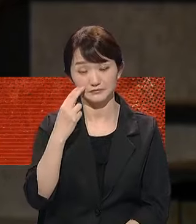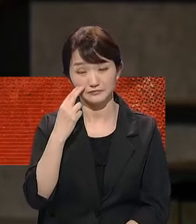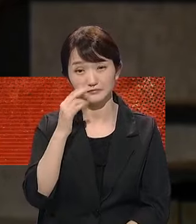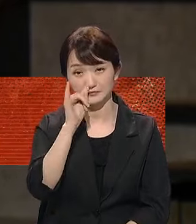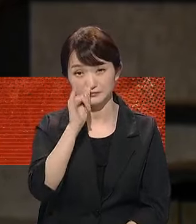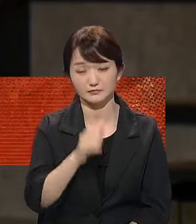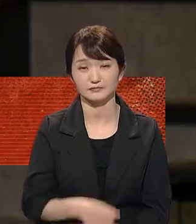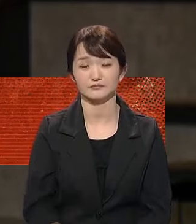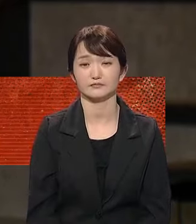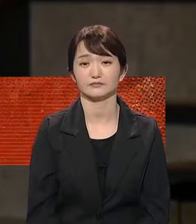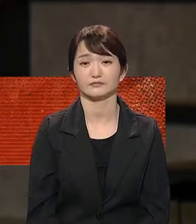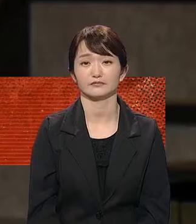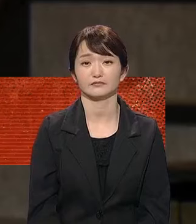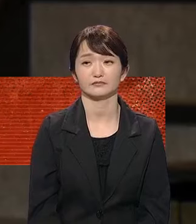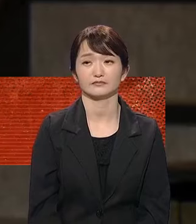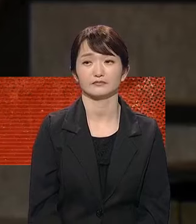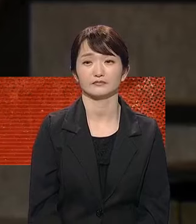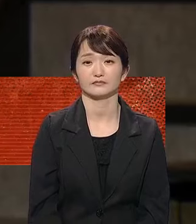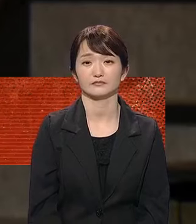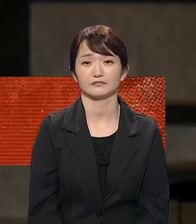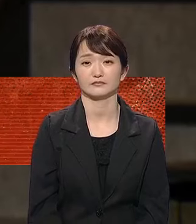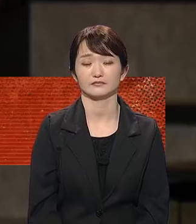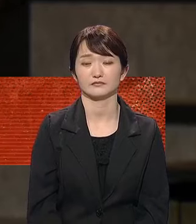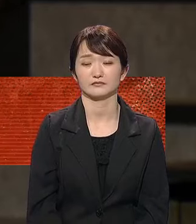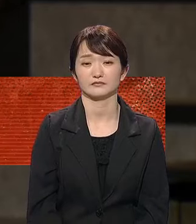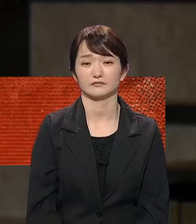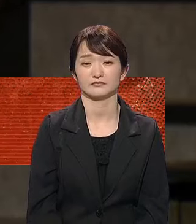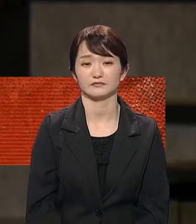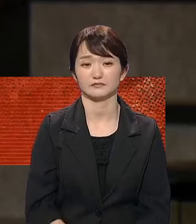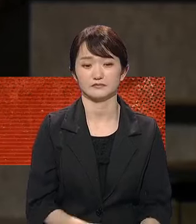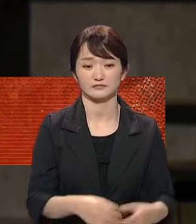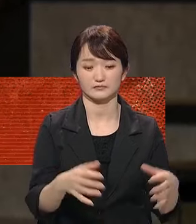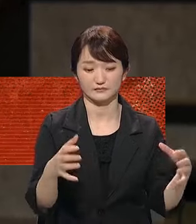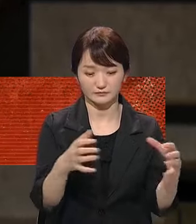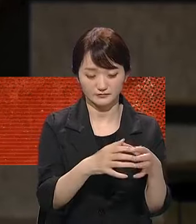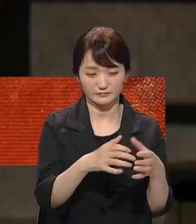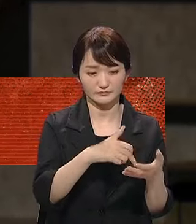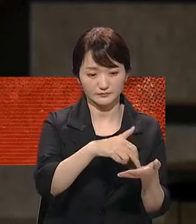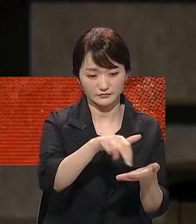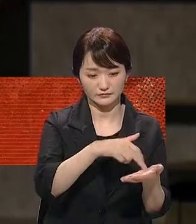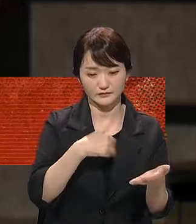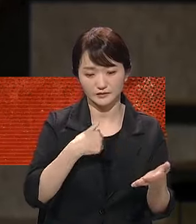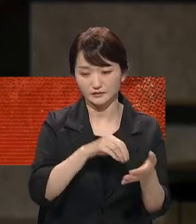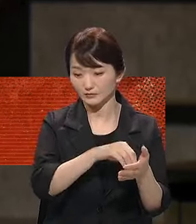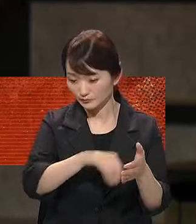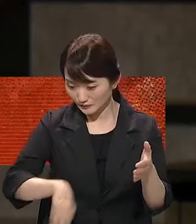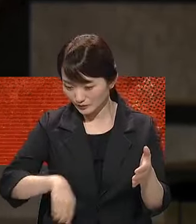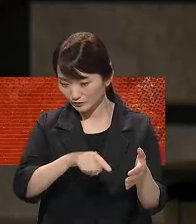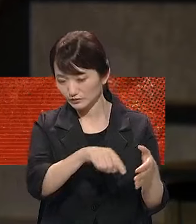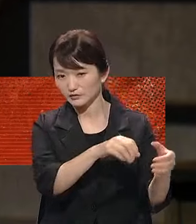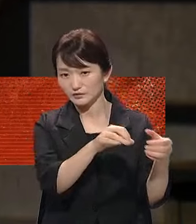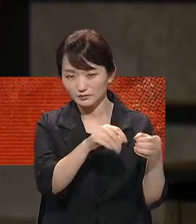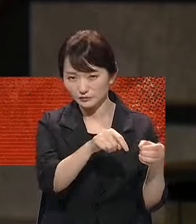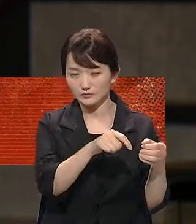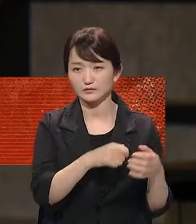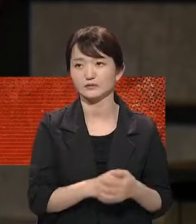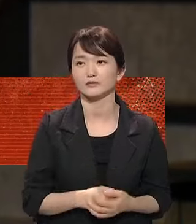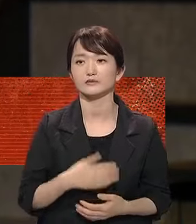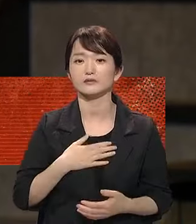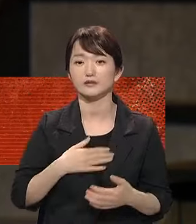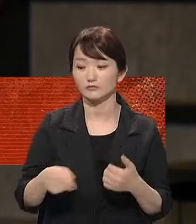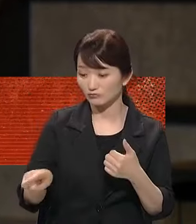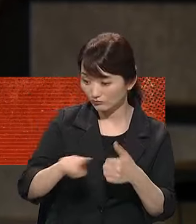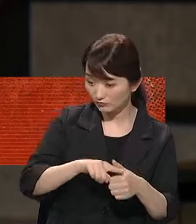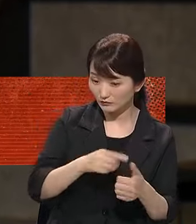되고 그리고 이제 아 저거는 뭐 저쪽에서 그 자기를 빼고 이렇게 하는구나 그러면 이걸 가지고 만약에 나 끼워